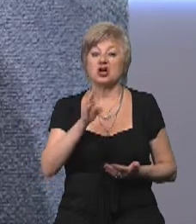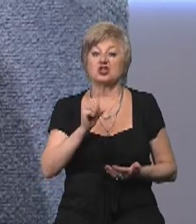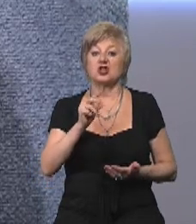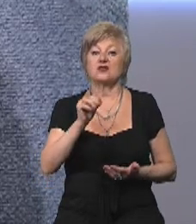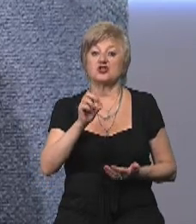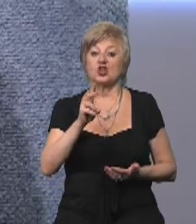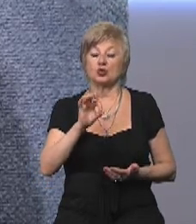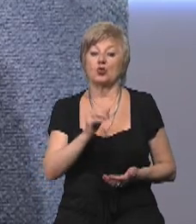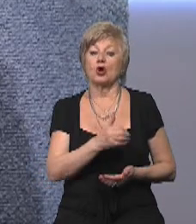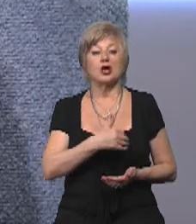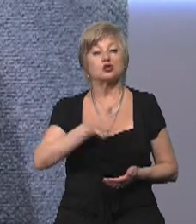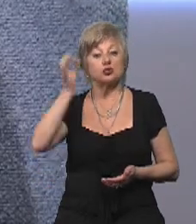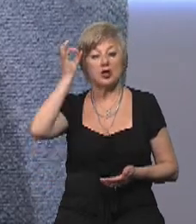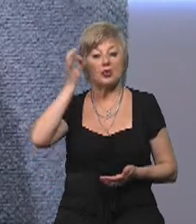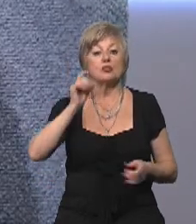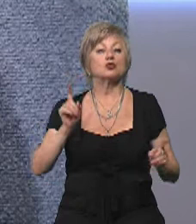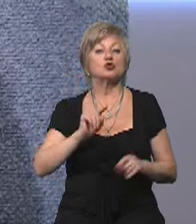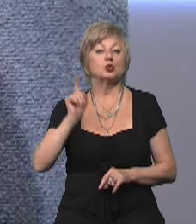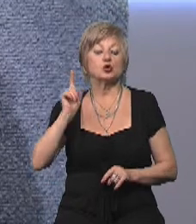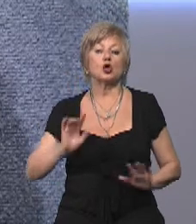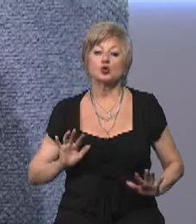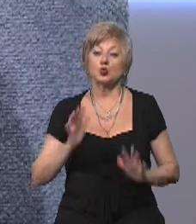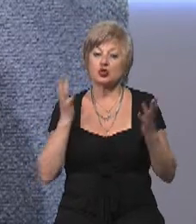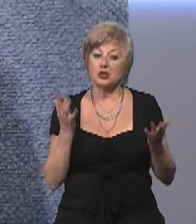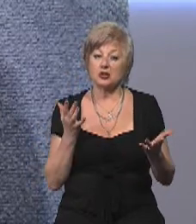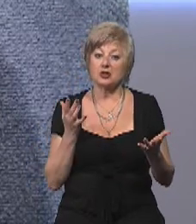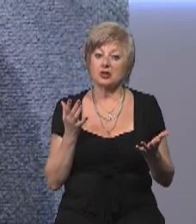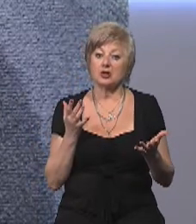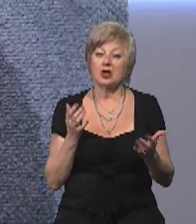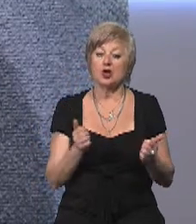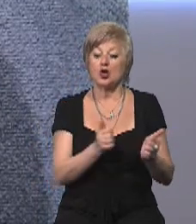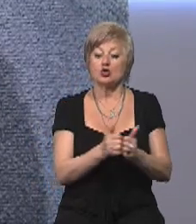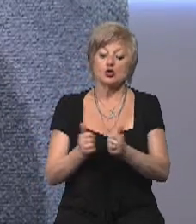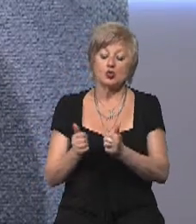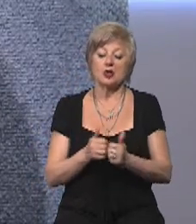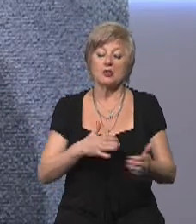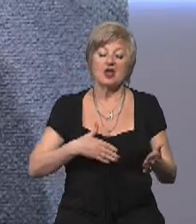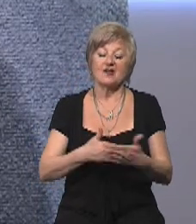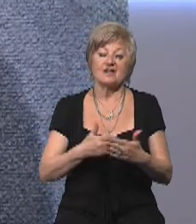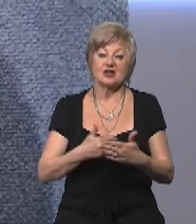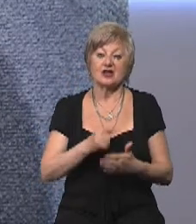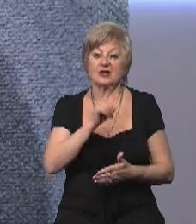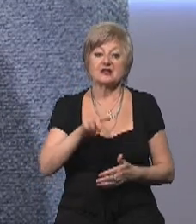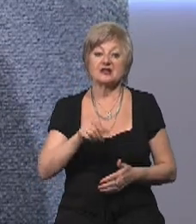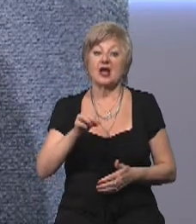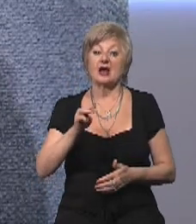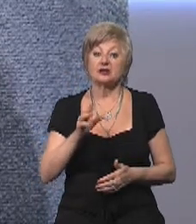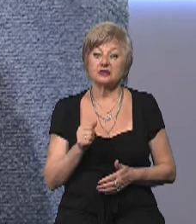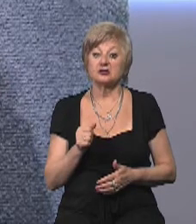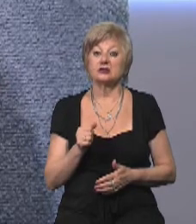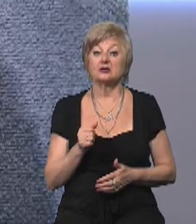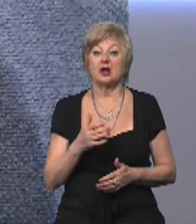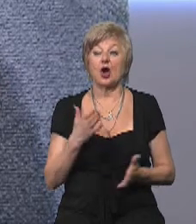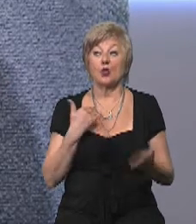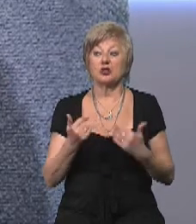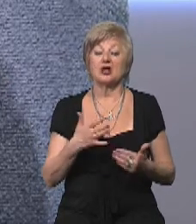нагадати нашим телеглядачам, що саме тоді відбулося. З сусідами та волонтеркою Златою Некрасовою спілкувалася